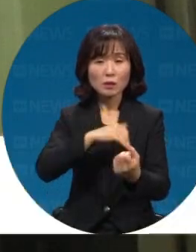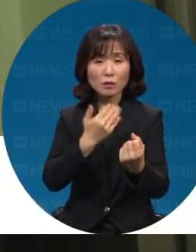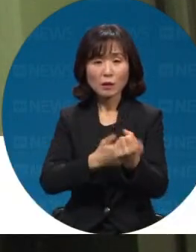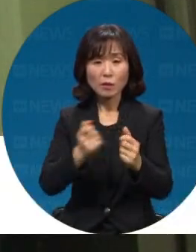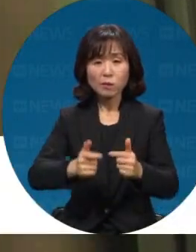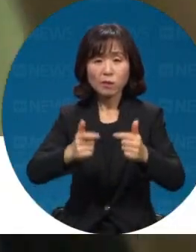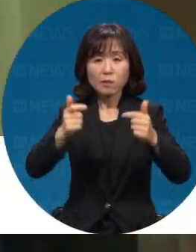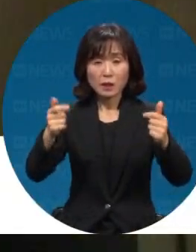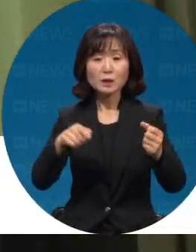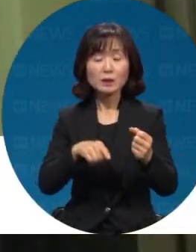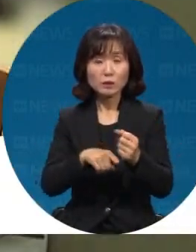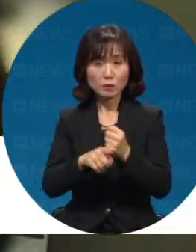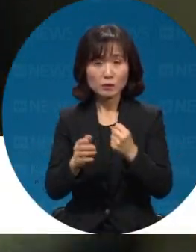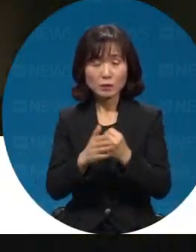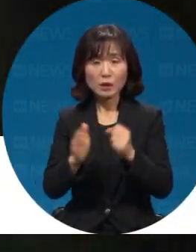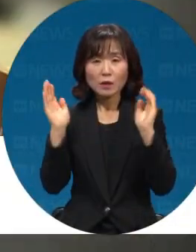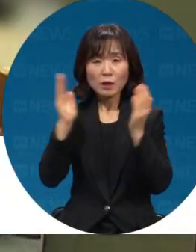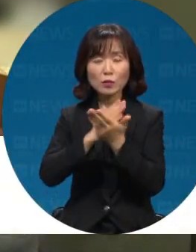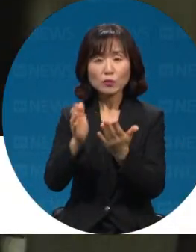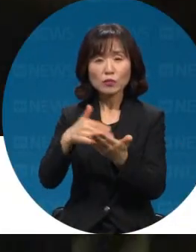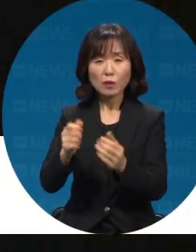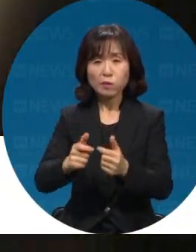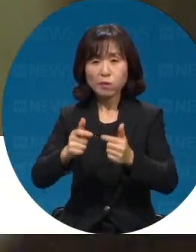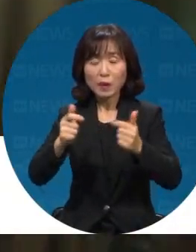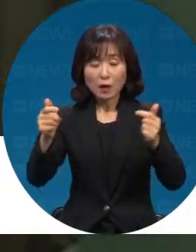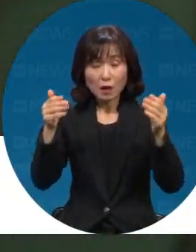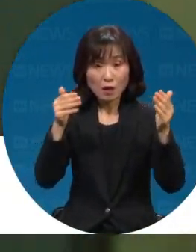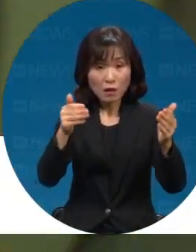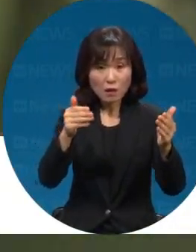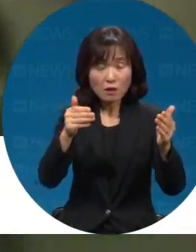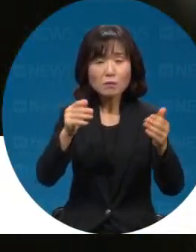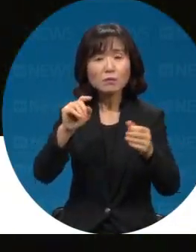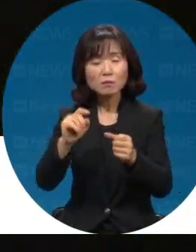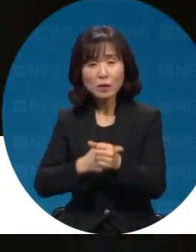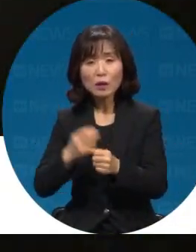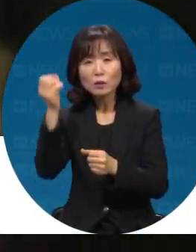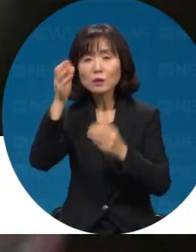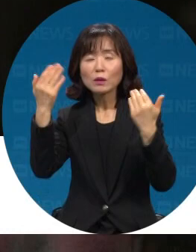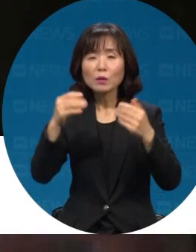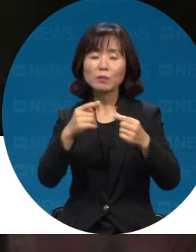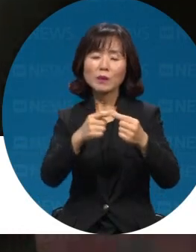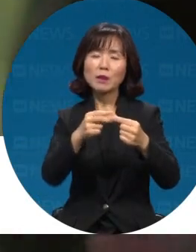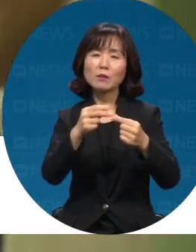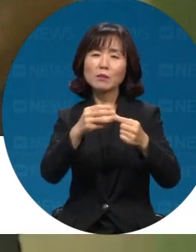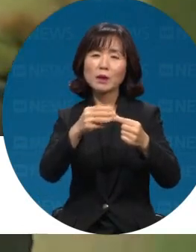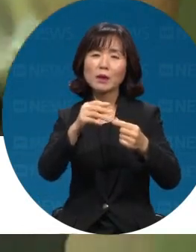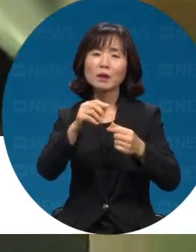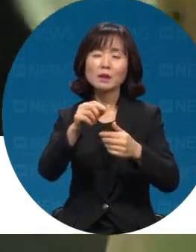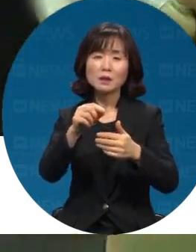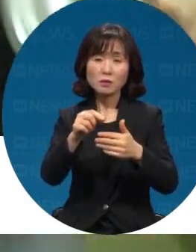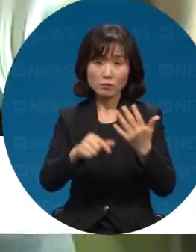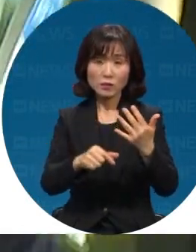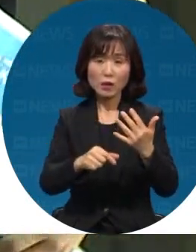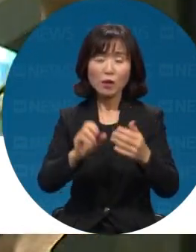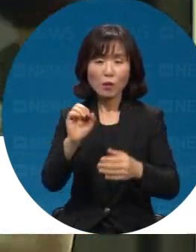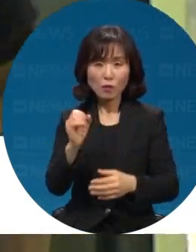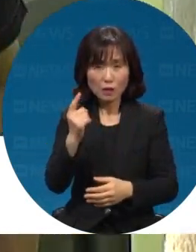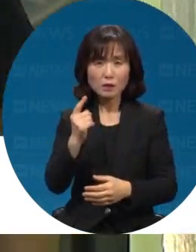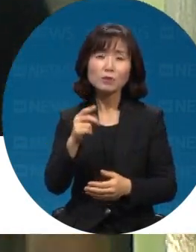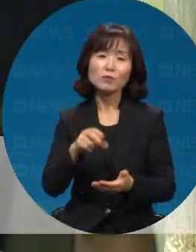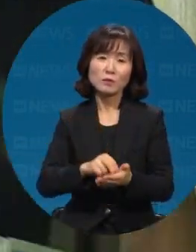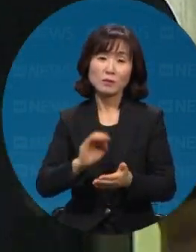확대 한다는 명분으로 과목 수를 늘리는데 집중한다면 고교 서열화 의 또다른 원인이 될 수 있단 목소리도